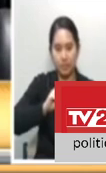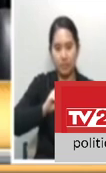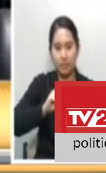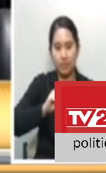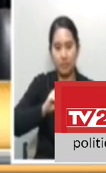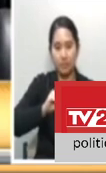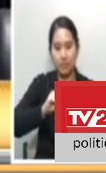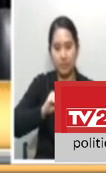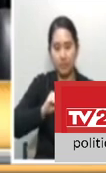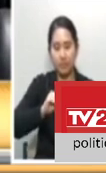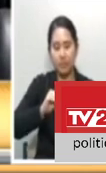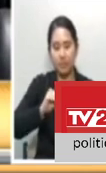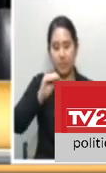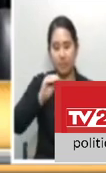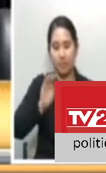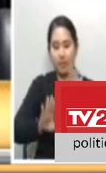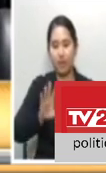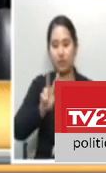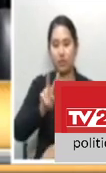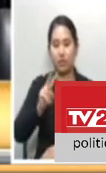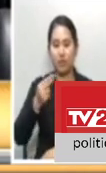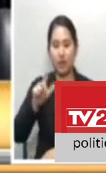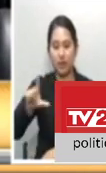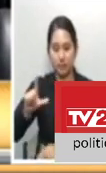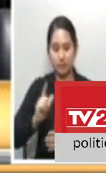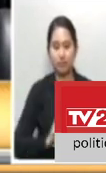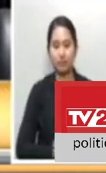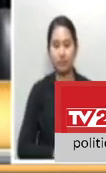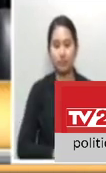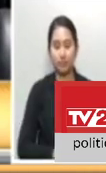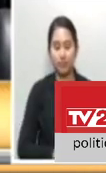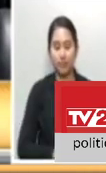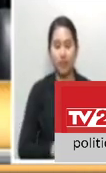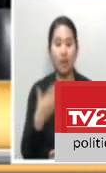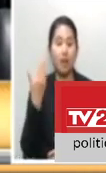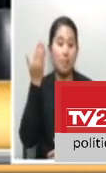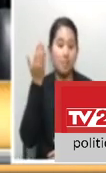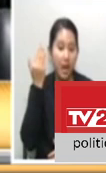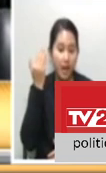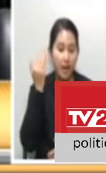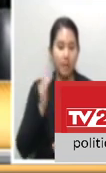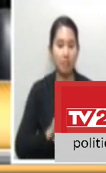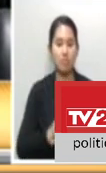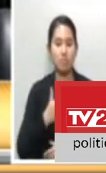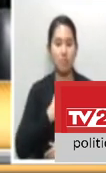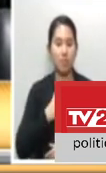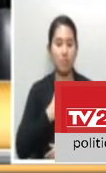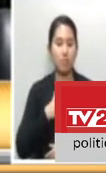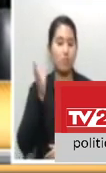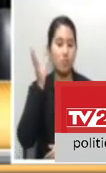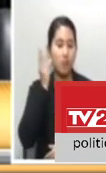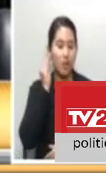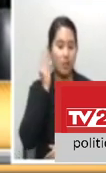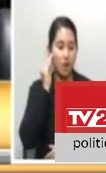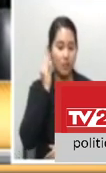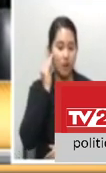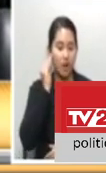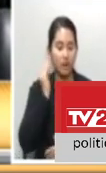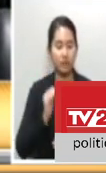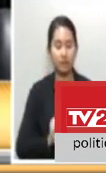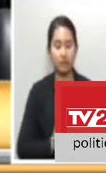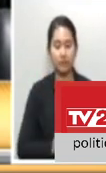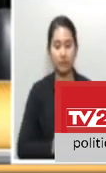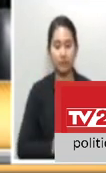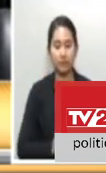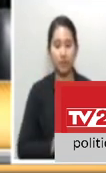2562ถึง 25,000 ล้านบาทเมื่อสักครู่ผมได้ฟังท่าน